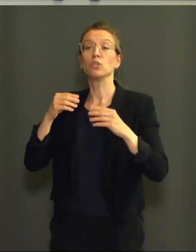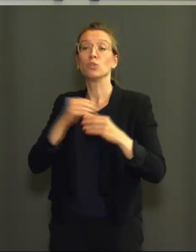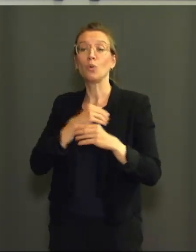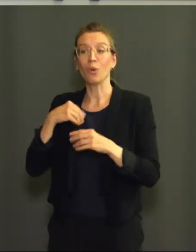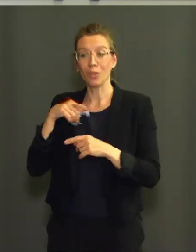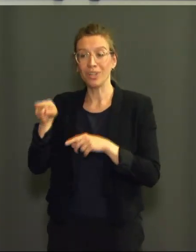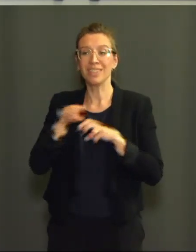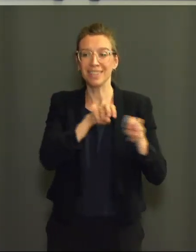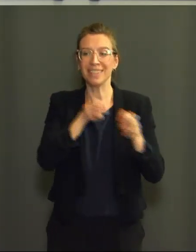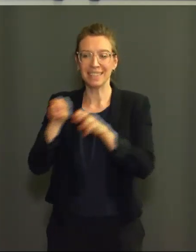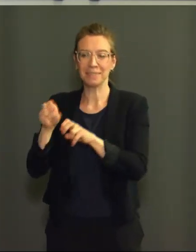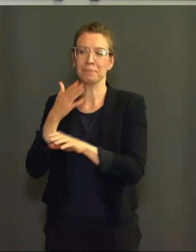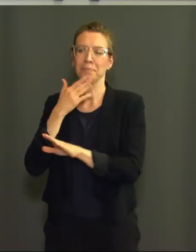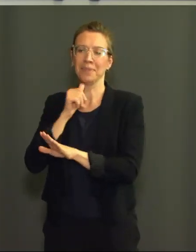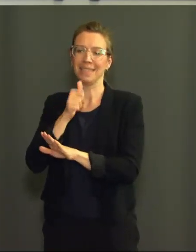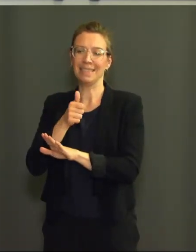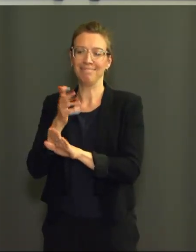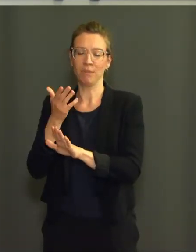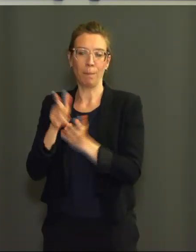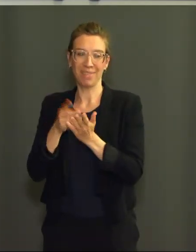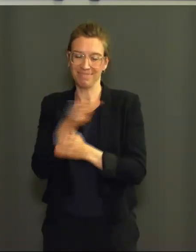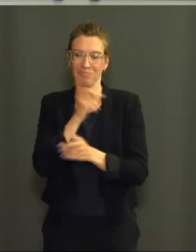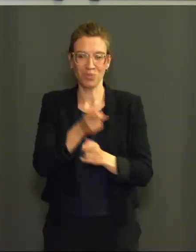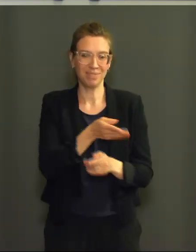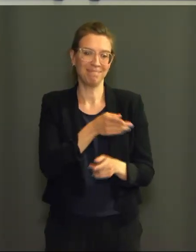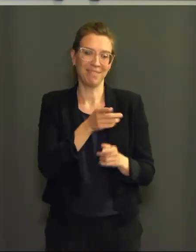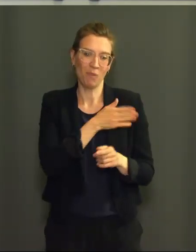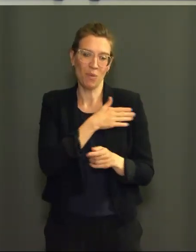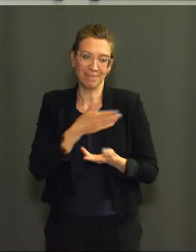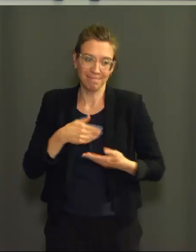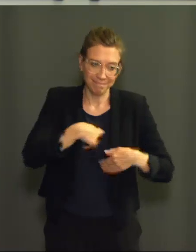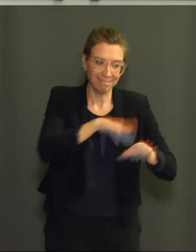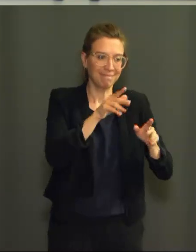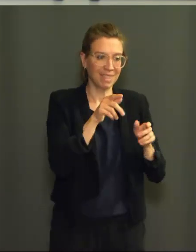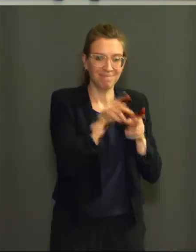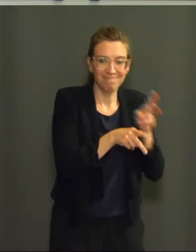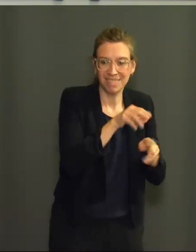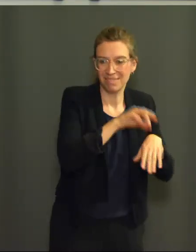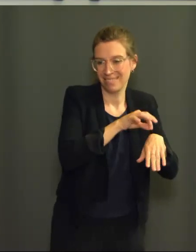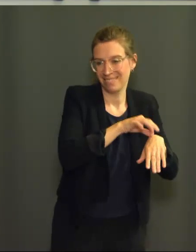Dus laat uw test afnemen in een privélabo of in een ziekenhuislabo.